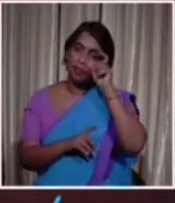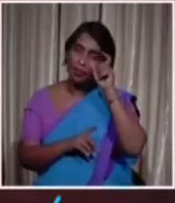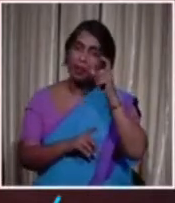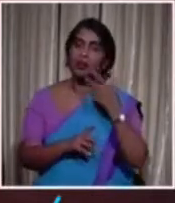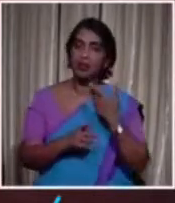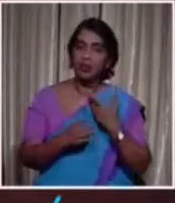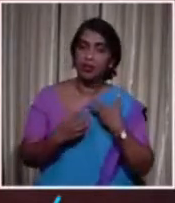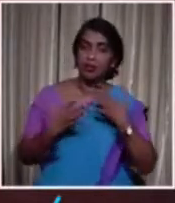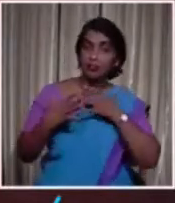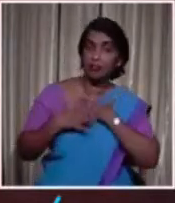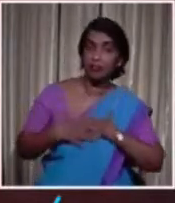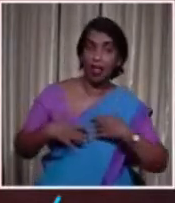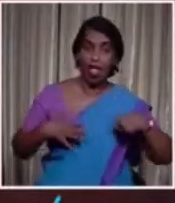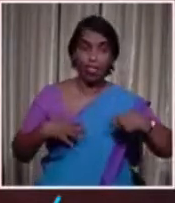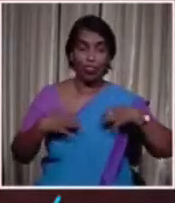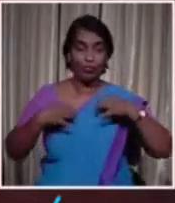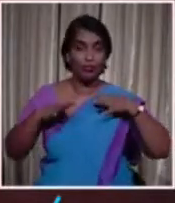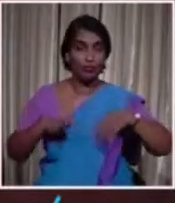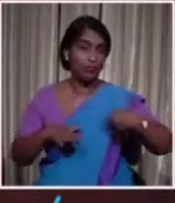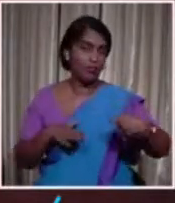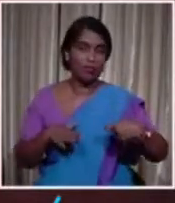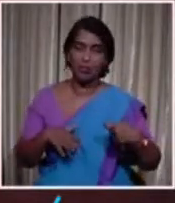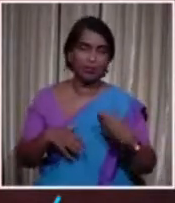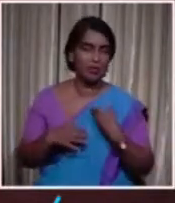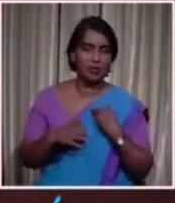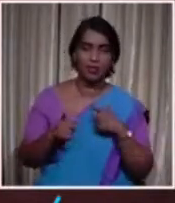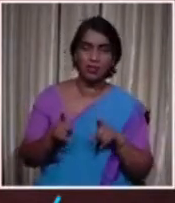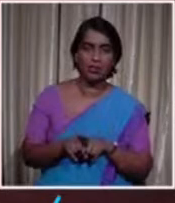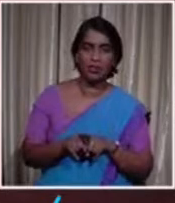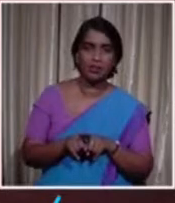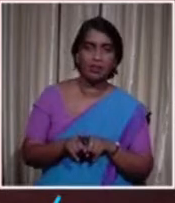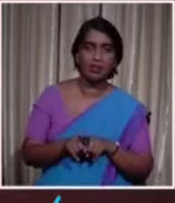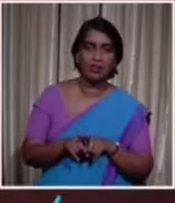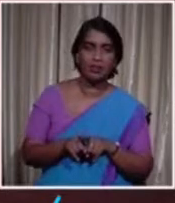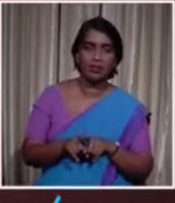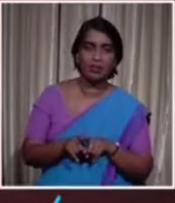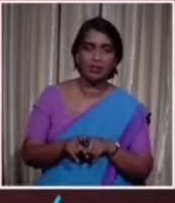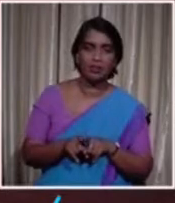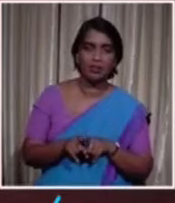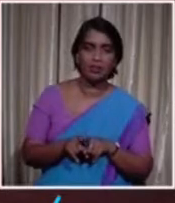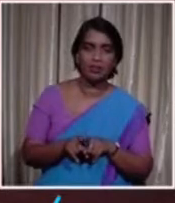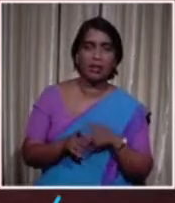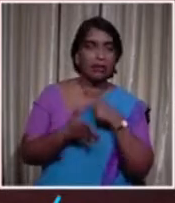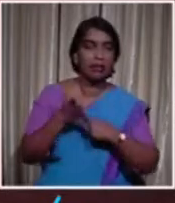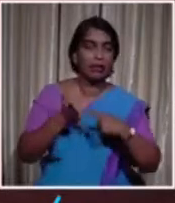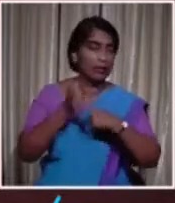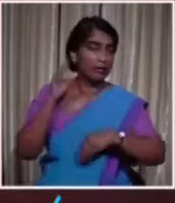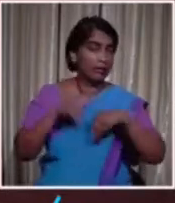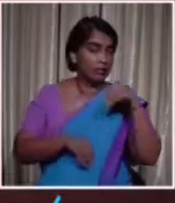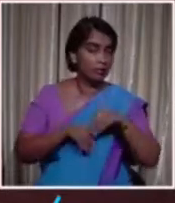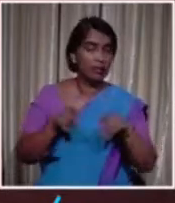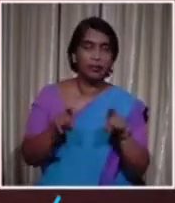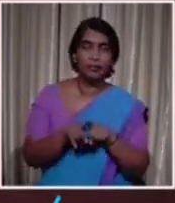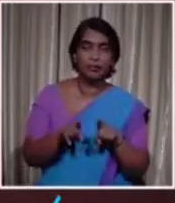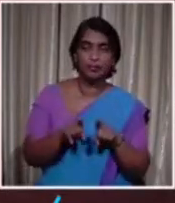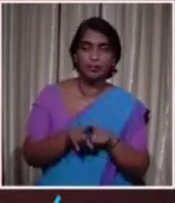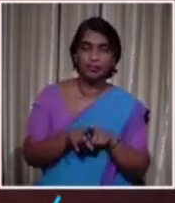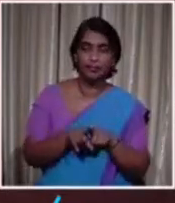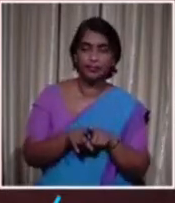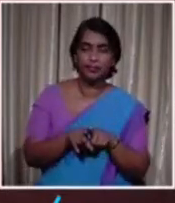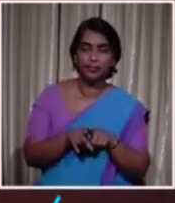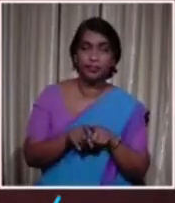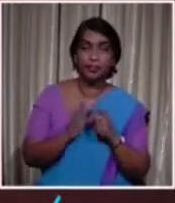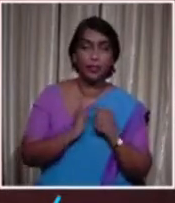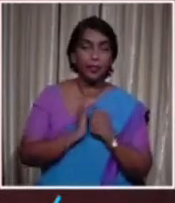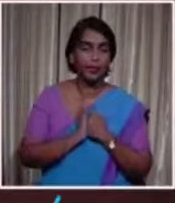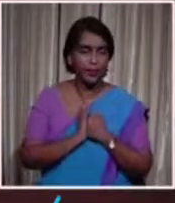අපේ ඇඳුම් සූට් මහගෙන ඉන්න තරම් අපිට මේ දේශපාලන වශයෙන් අර